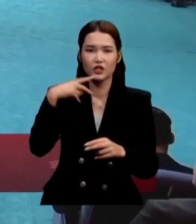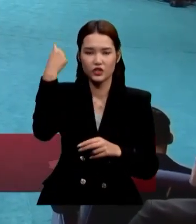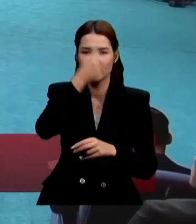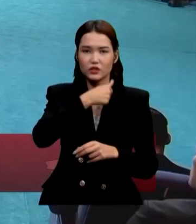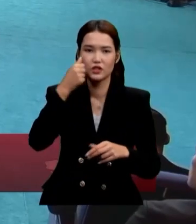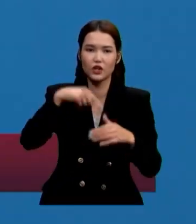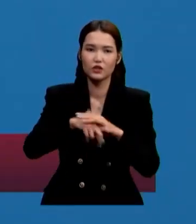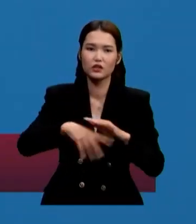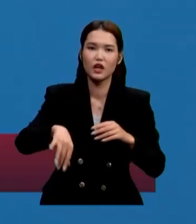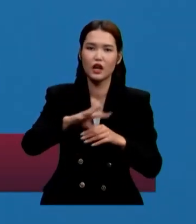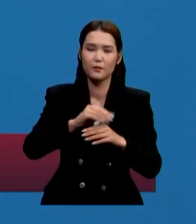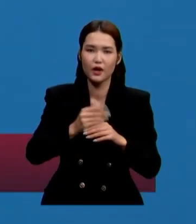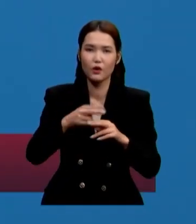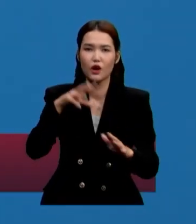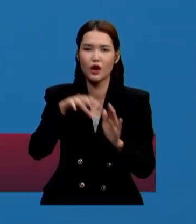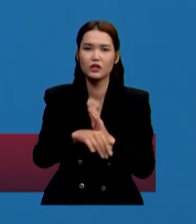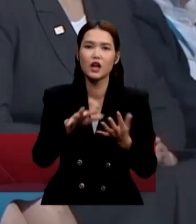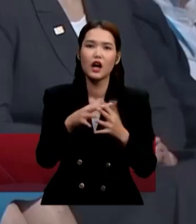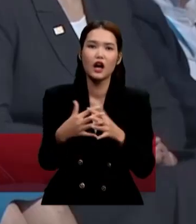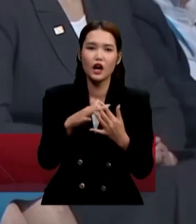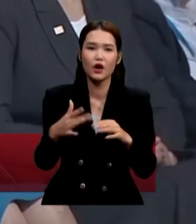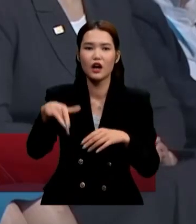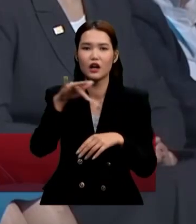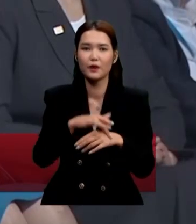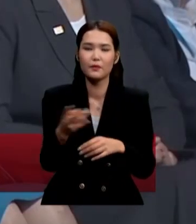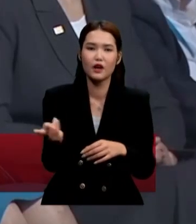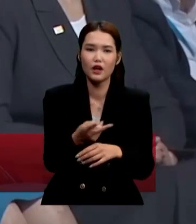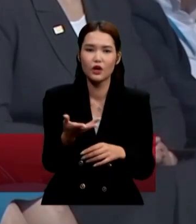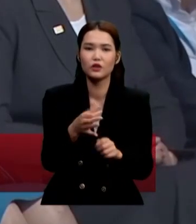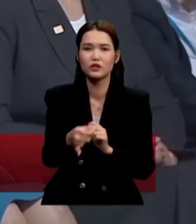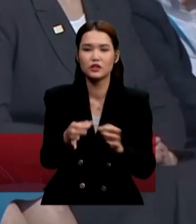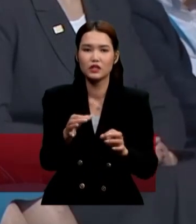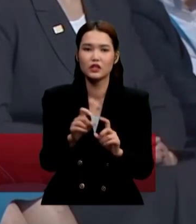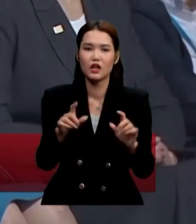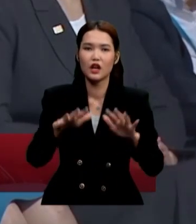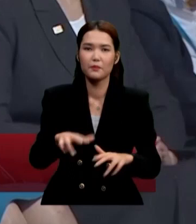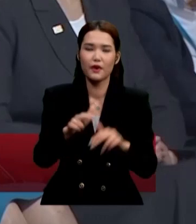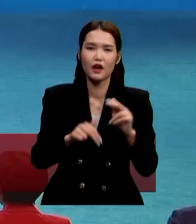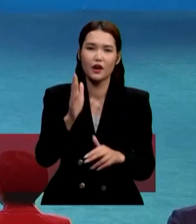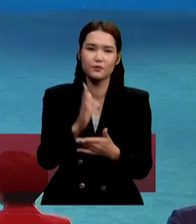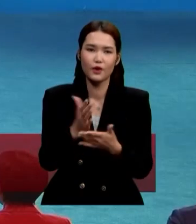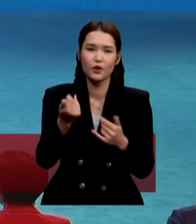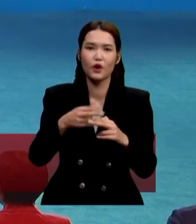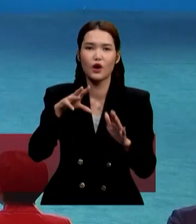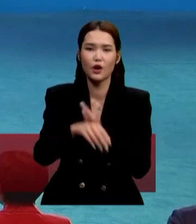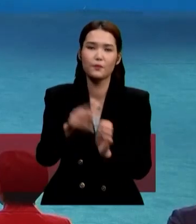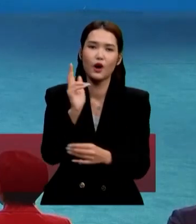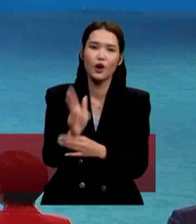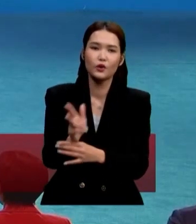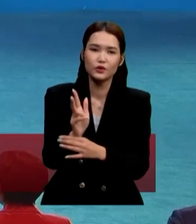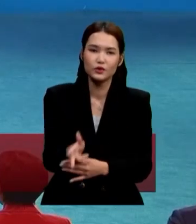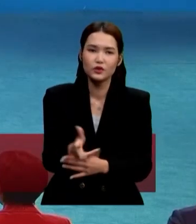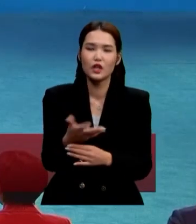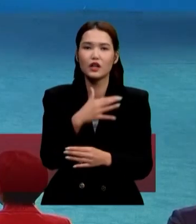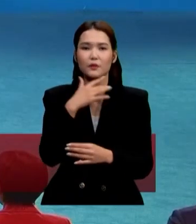аймақта, соның ішінде ауылдық жерлерде жүздеген білім ордасы салынады. Соның арқасында 3 ауысыммен